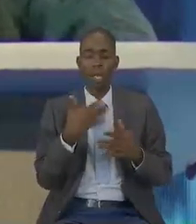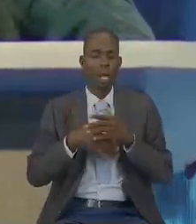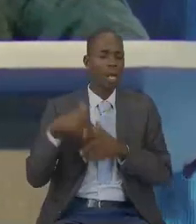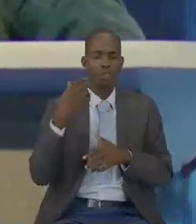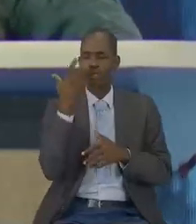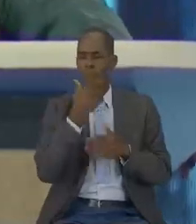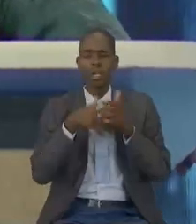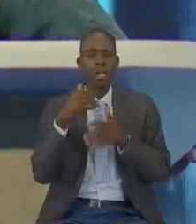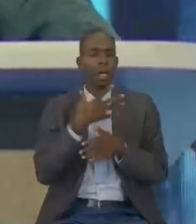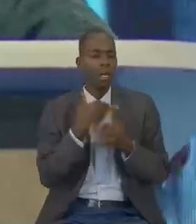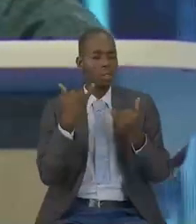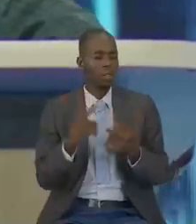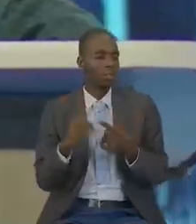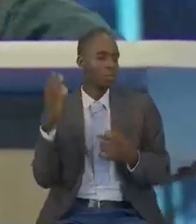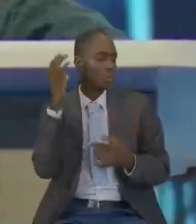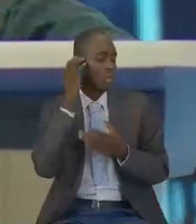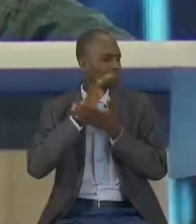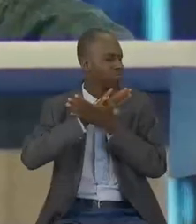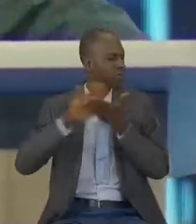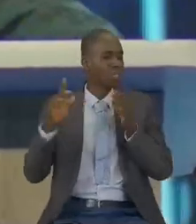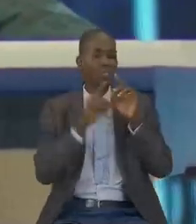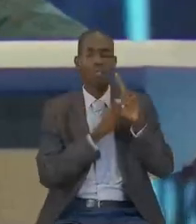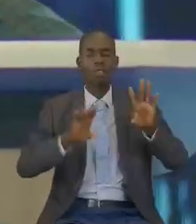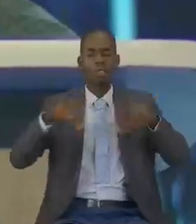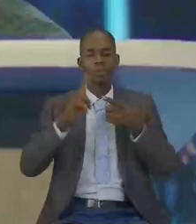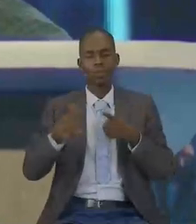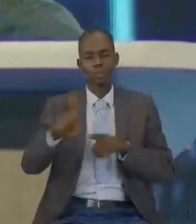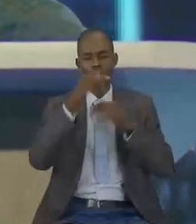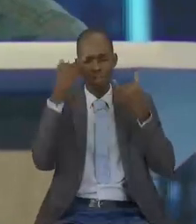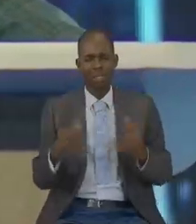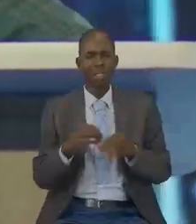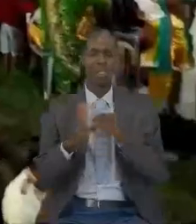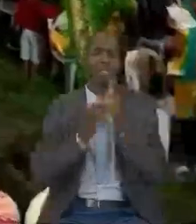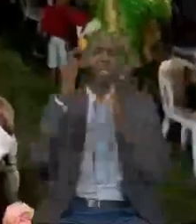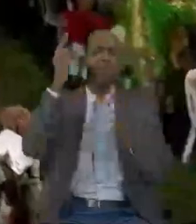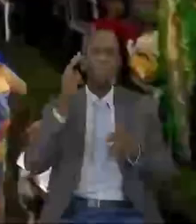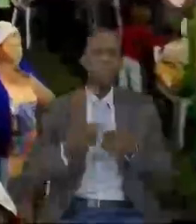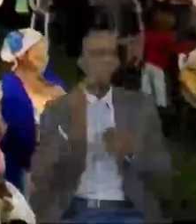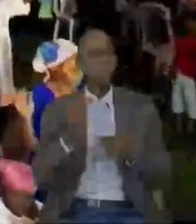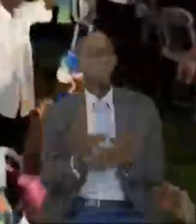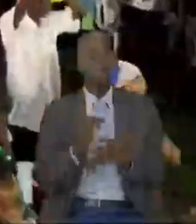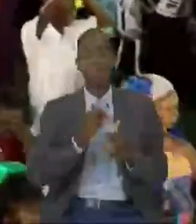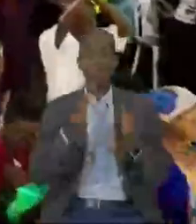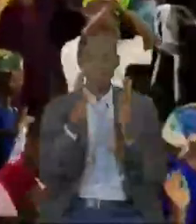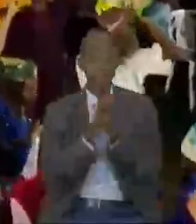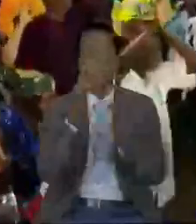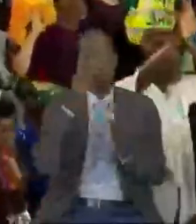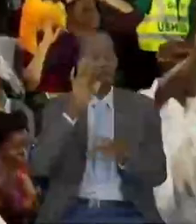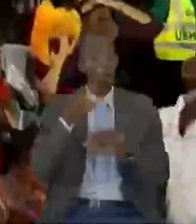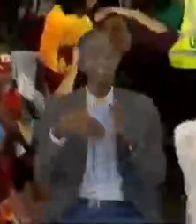La puissance pour parler et entendre clairement, que Dieu te l'accorde au nom de